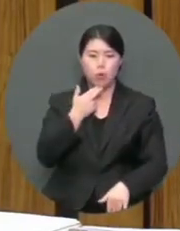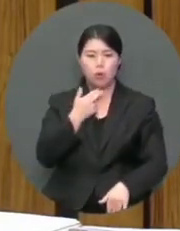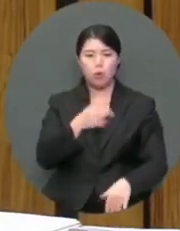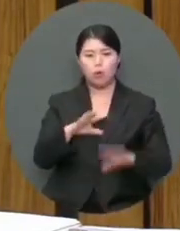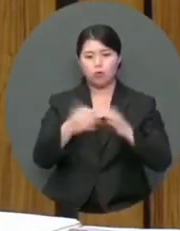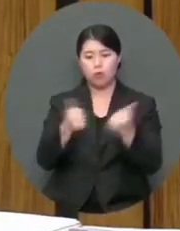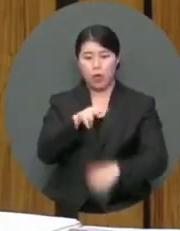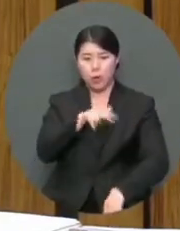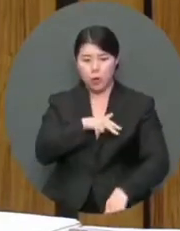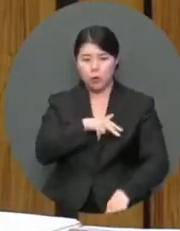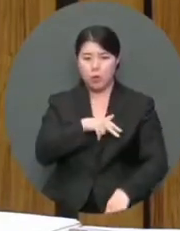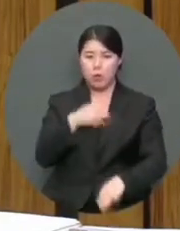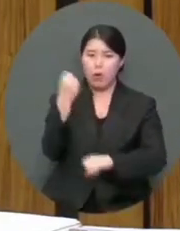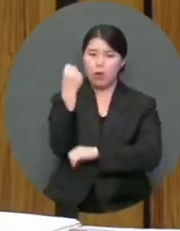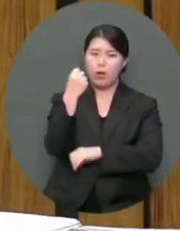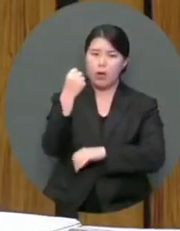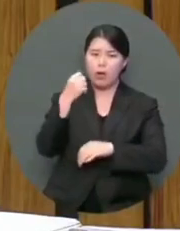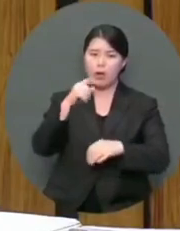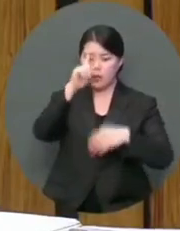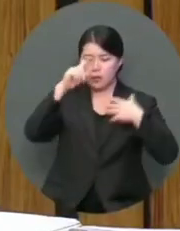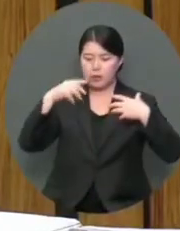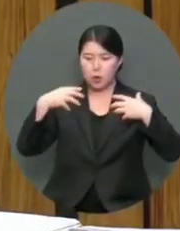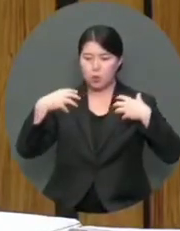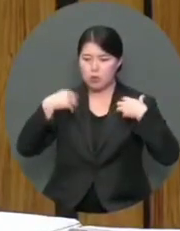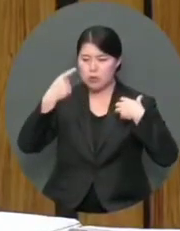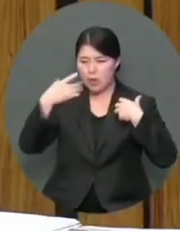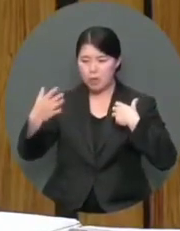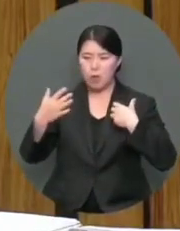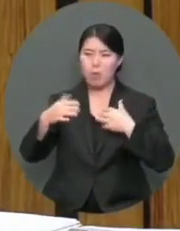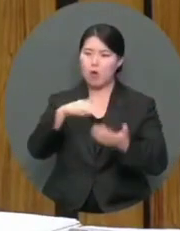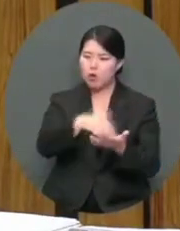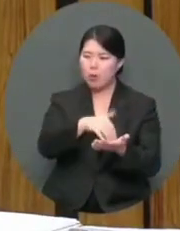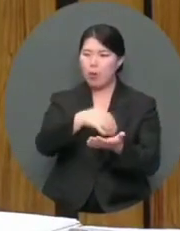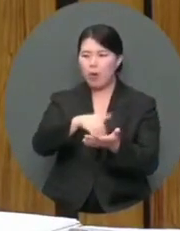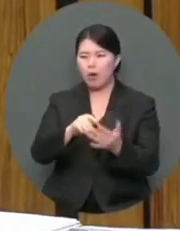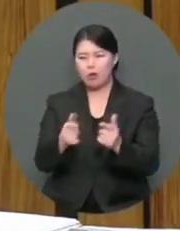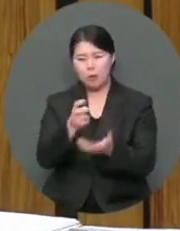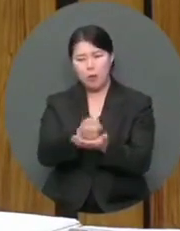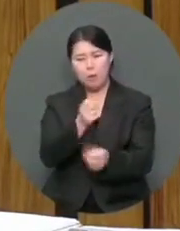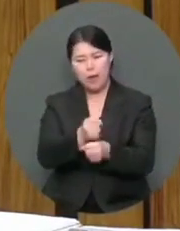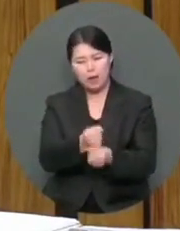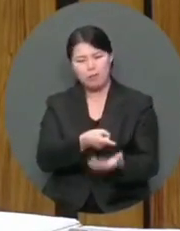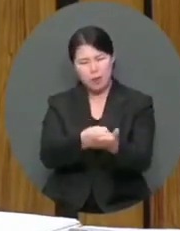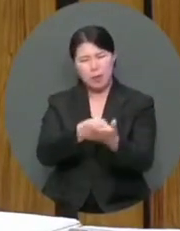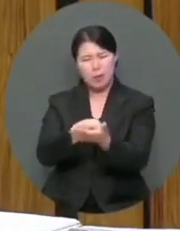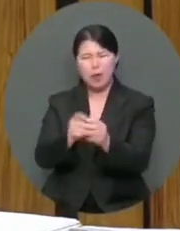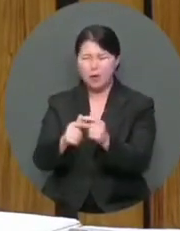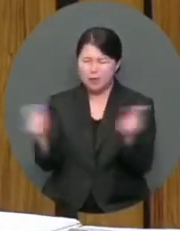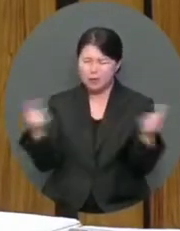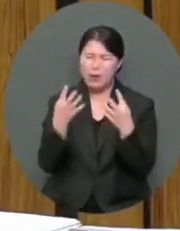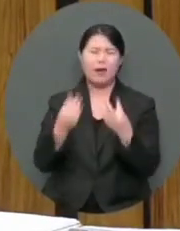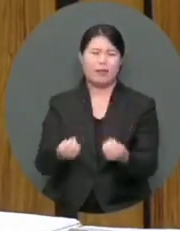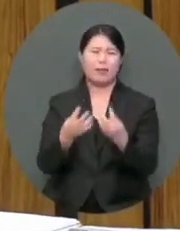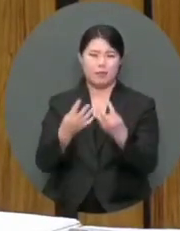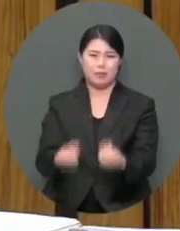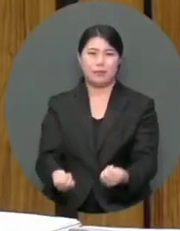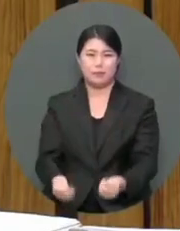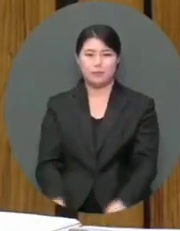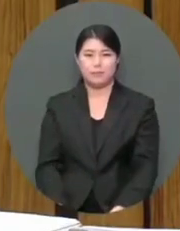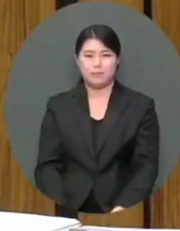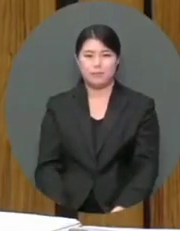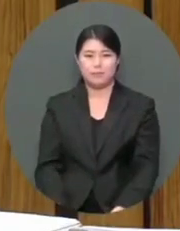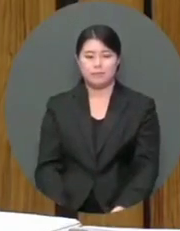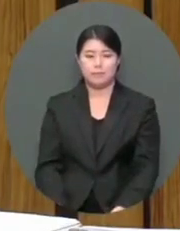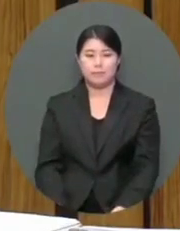뭐 대정부 질문 건수 이렇게 다 해요. 그러니까 뭐 형식적인 입법도 엄청나게 내잖아요. 자부 수정하는